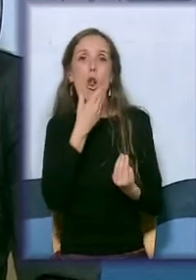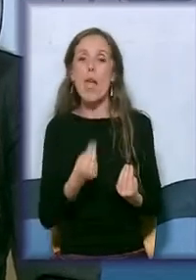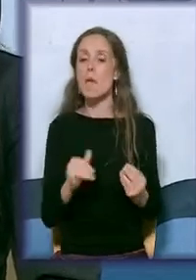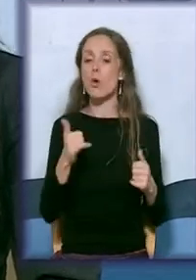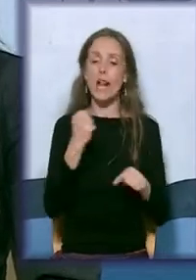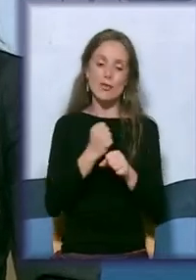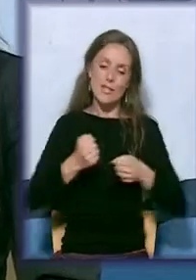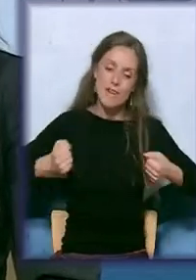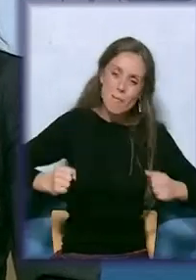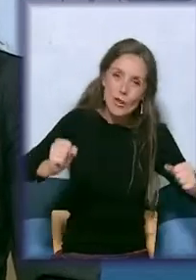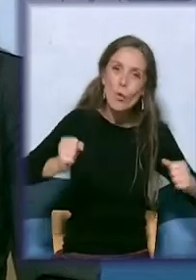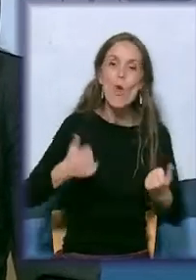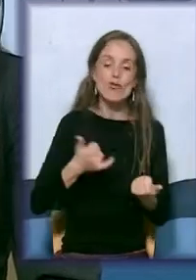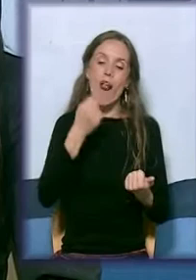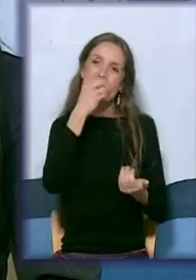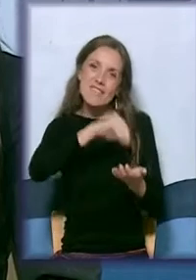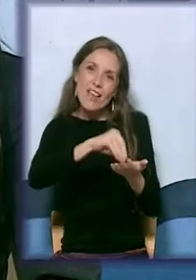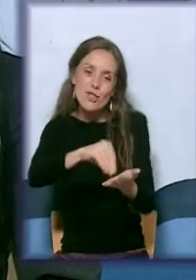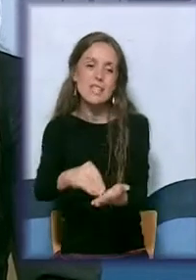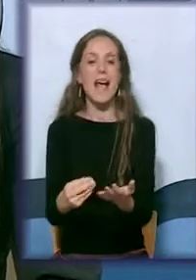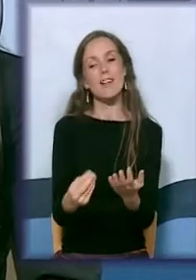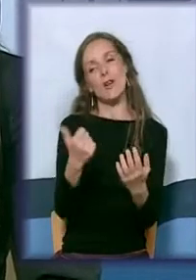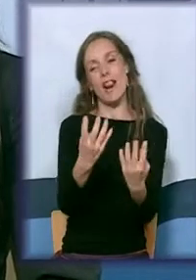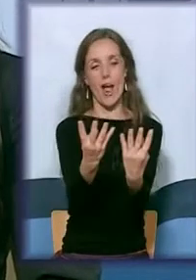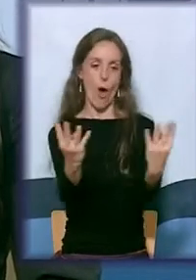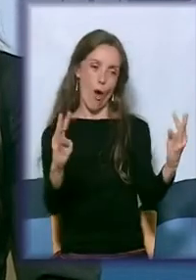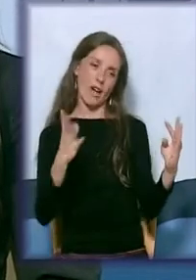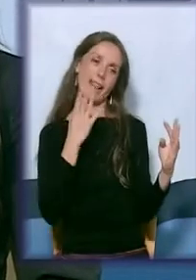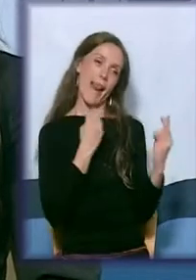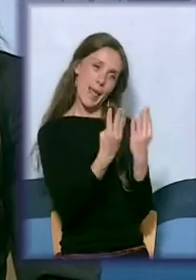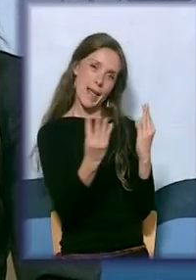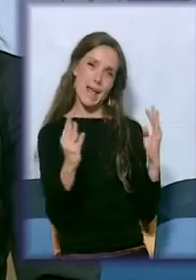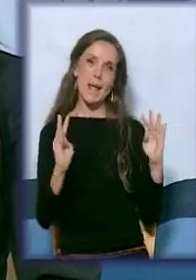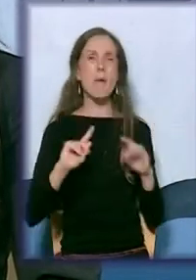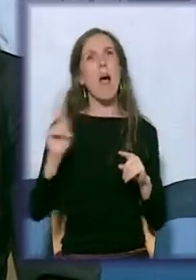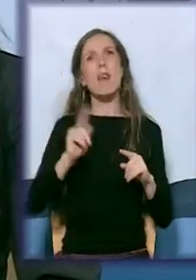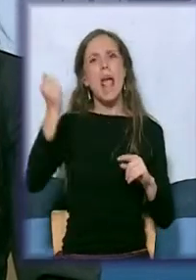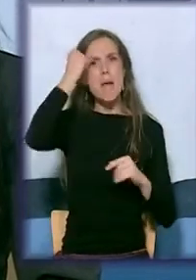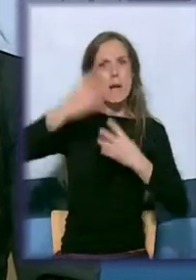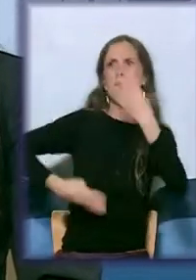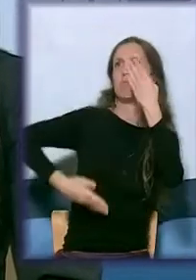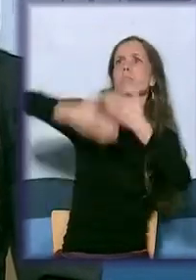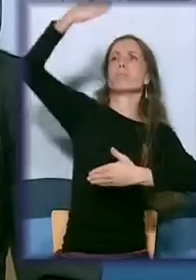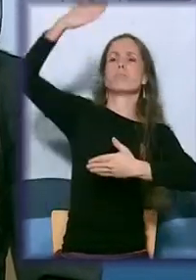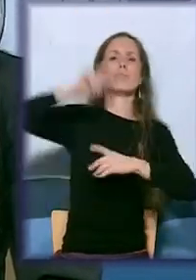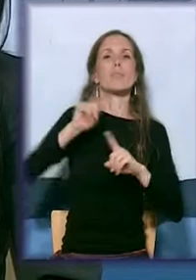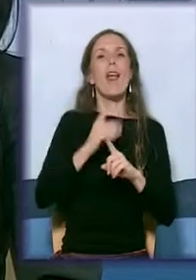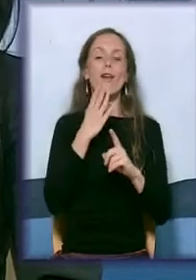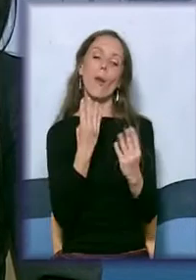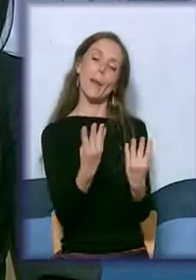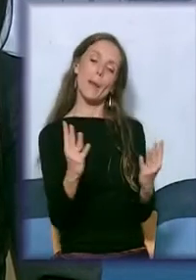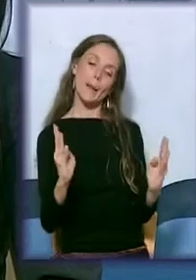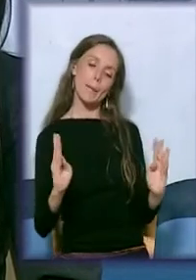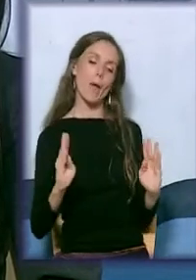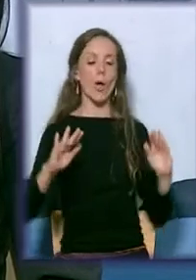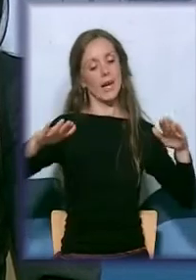cveća, ograđivanje prostora, ali sa lepom ogradom. Znači, da ne dižemo velike bedeme, nego upravo da ih, ali tako, spustimo